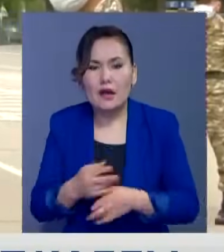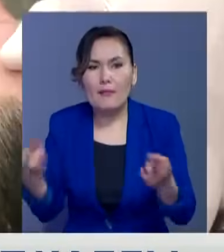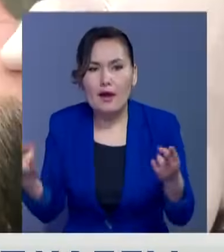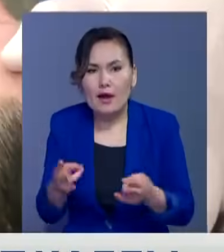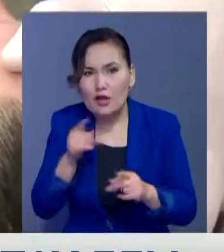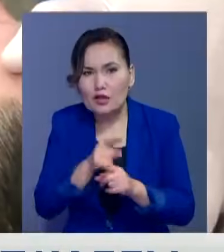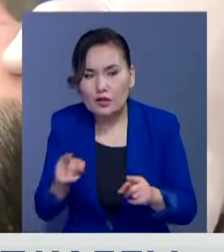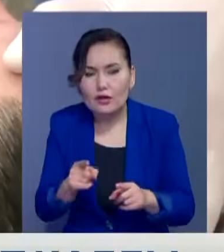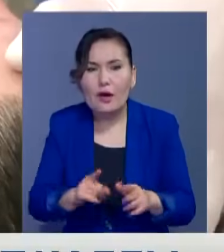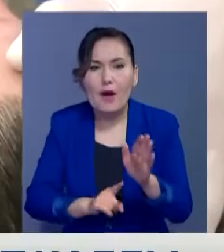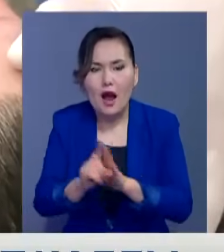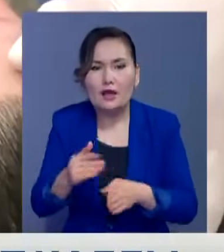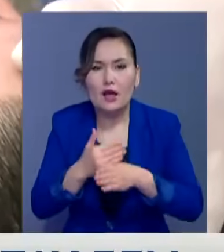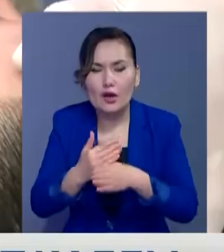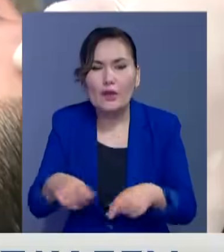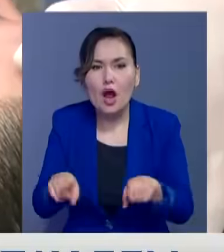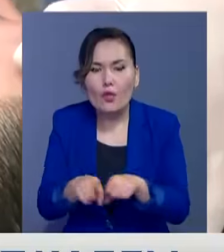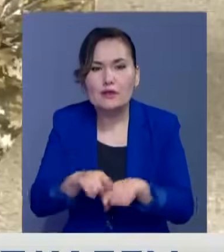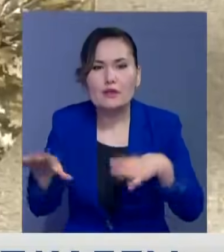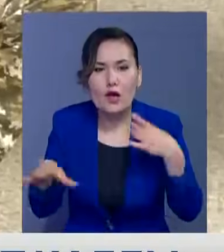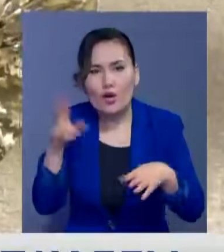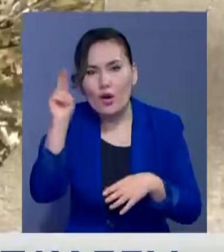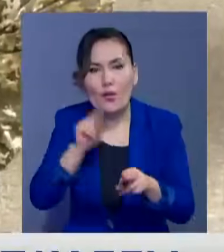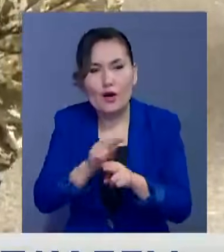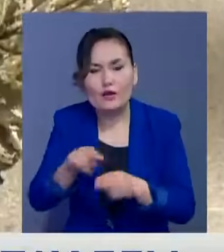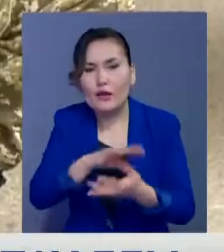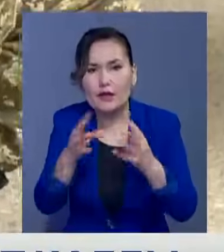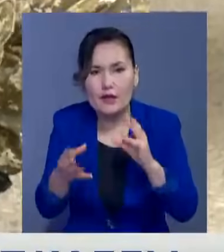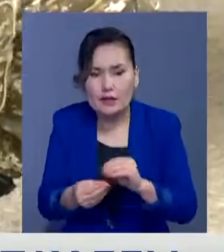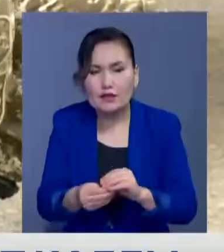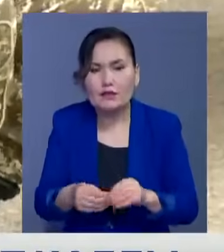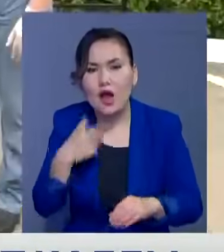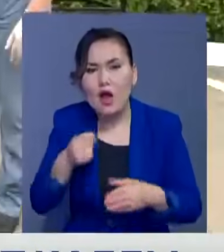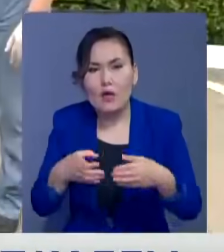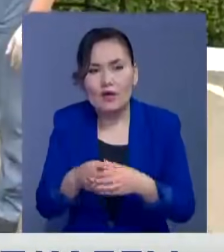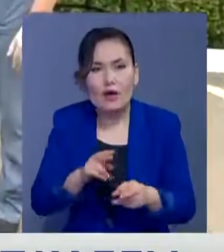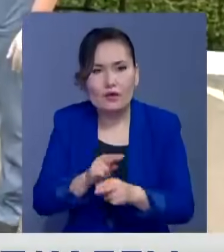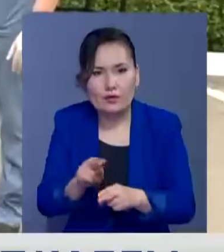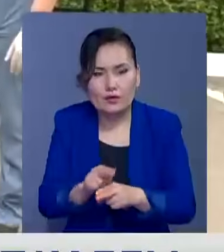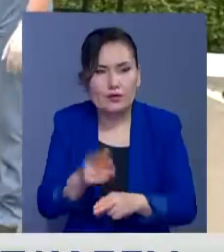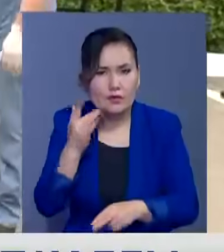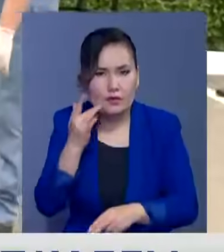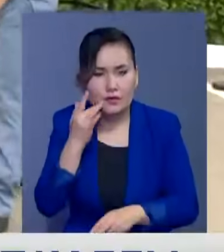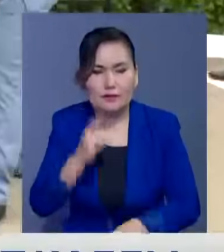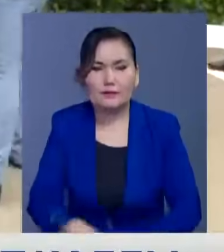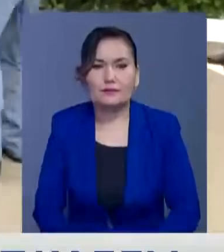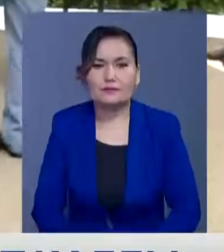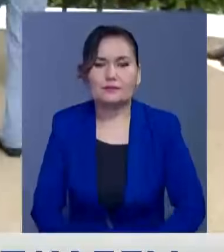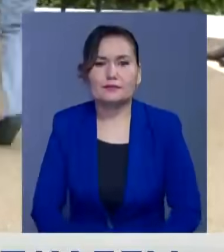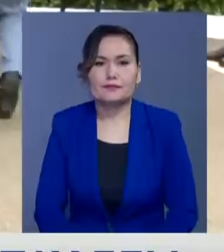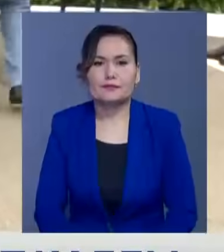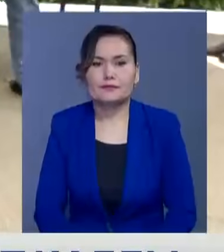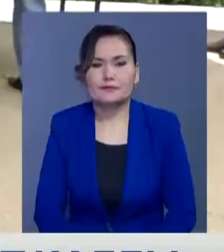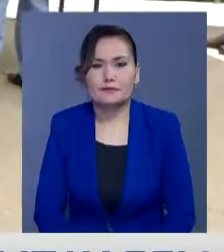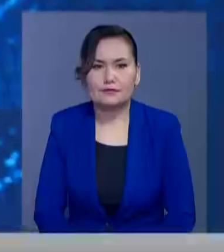жағдайда алғашқы көмек көрсету, осындай тәжірибелік сабақтардың нәтижесі, дейді курсанттар. Гүлжан Көленқызы, хабар 24, Алматы.